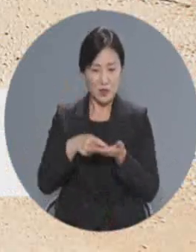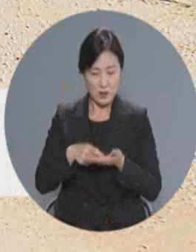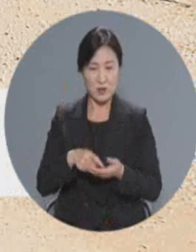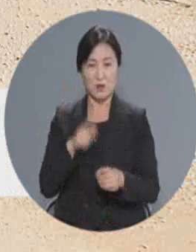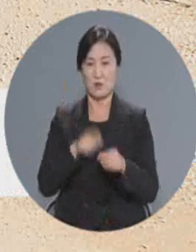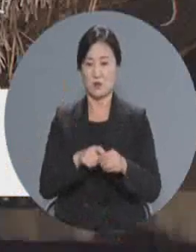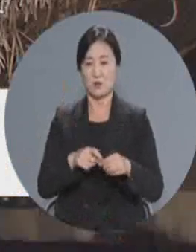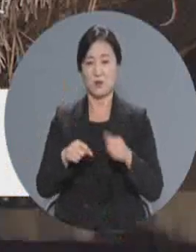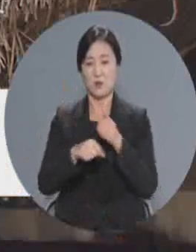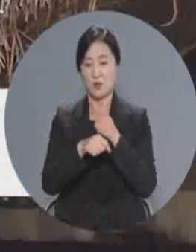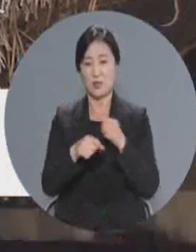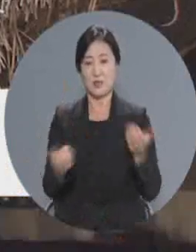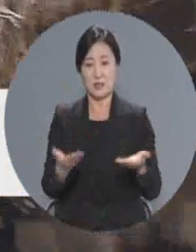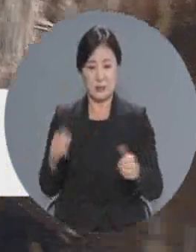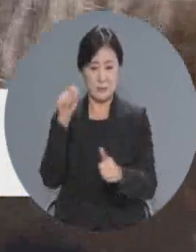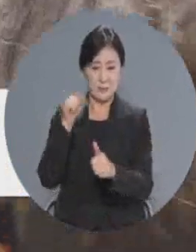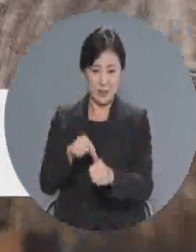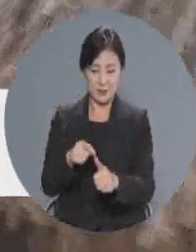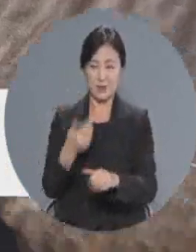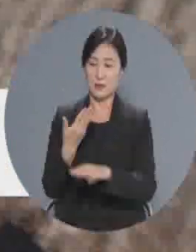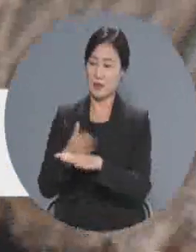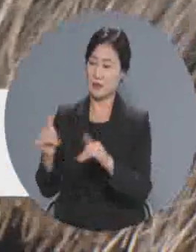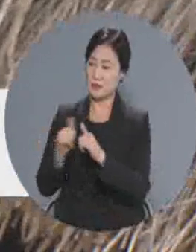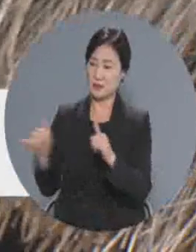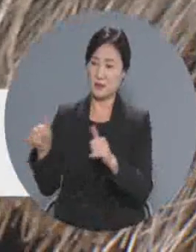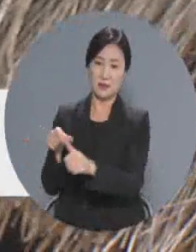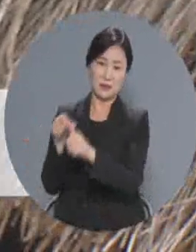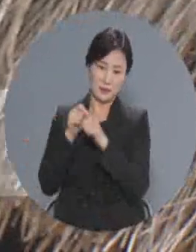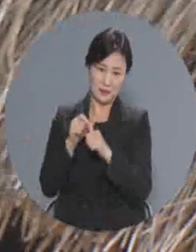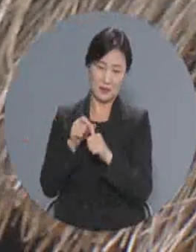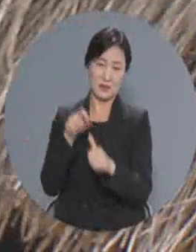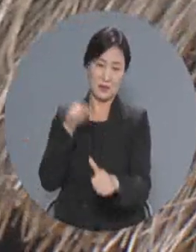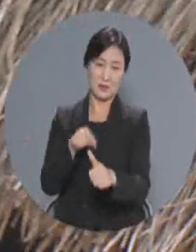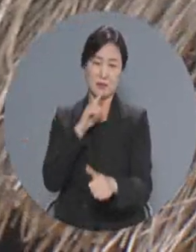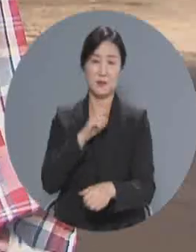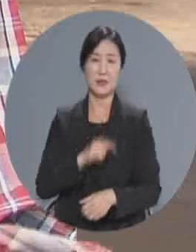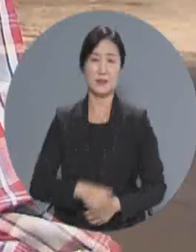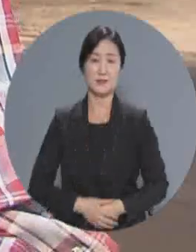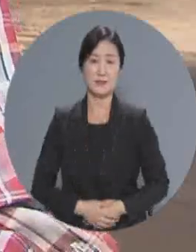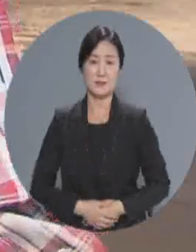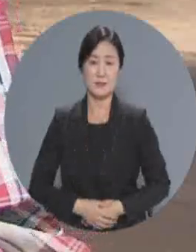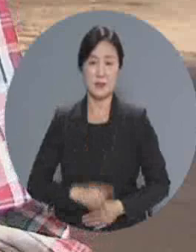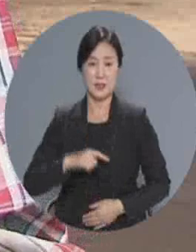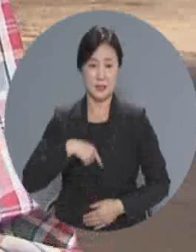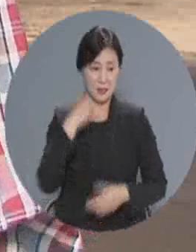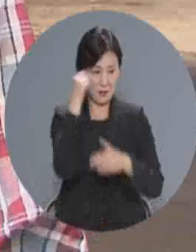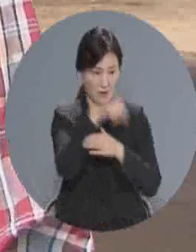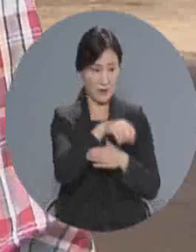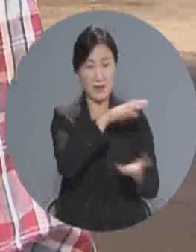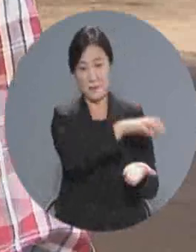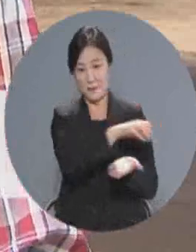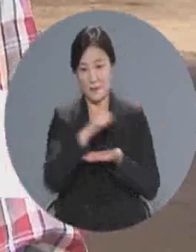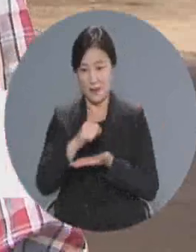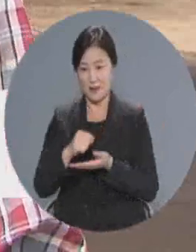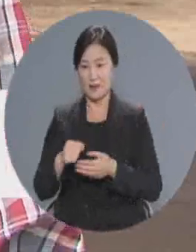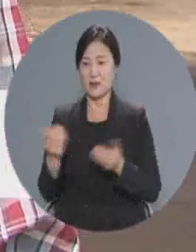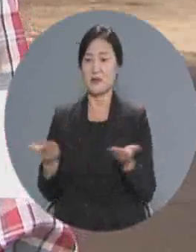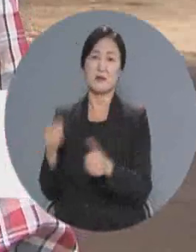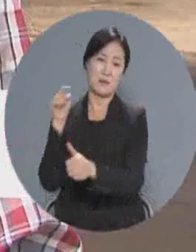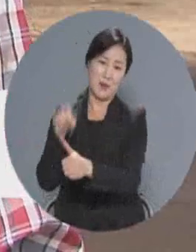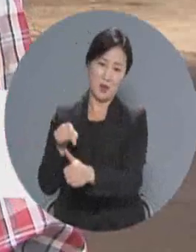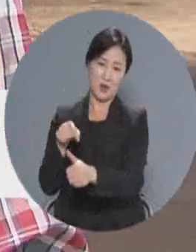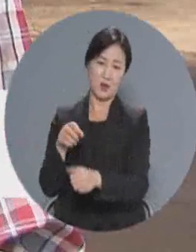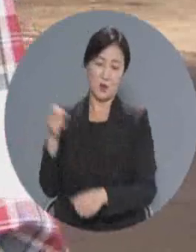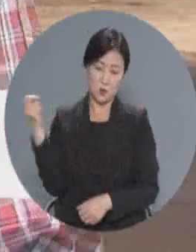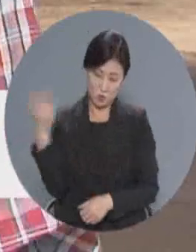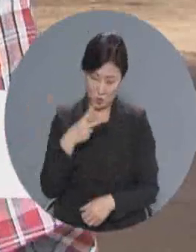주고 그 과정에서 외국인 노동자까지 투입됐다고 증언합니다. 자기가 허가를 따면 하청을 주고 하청